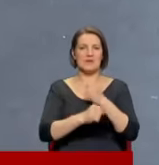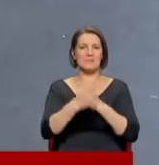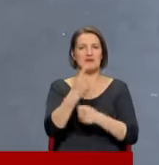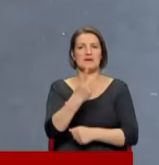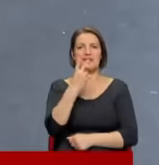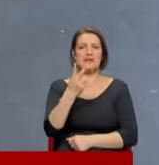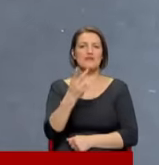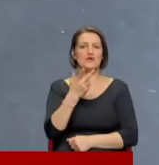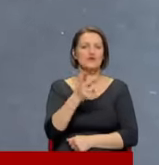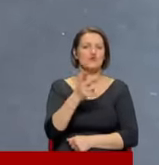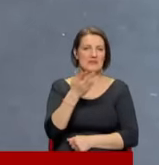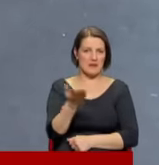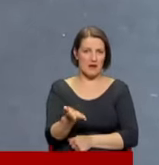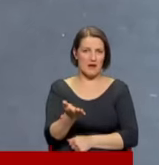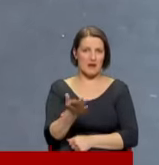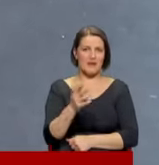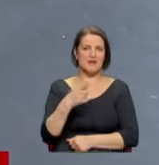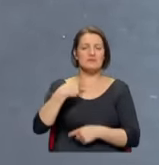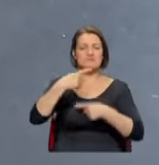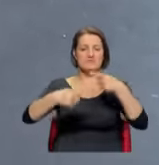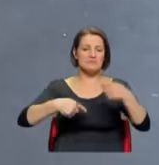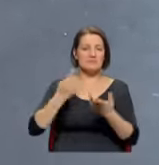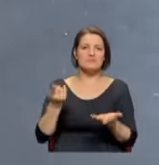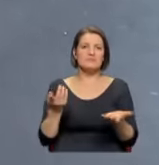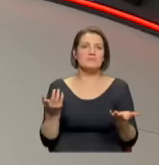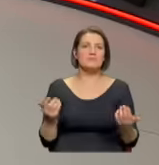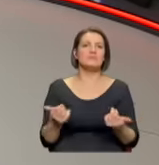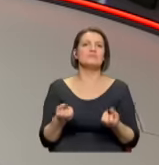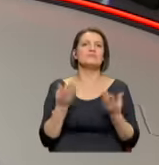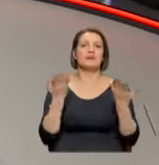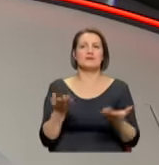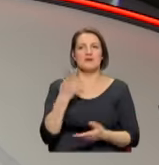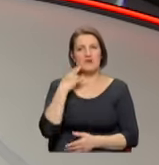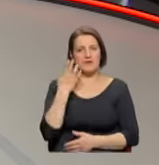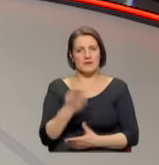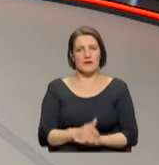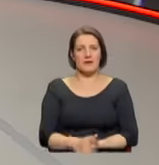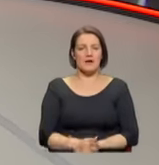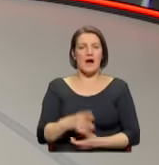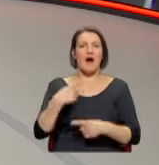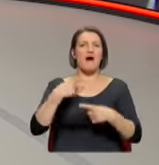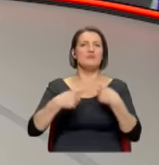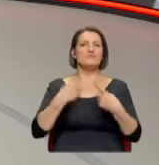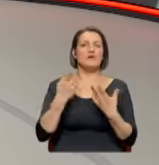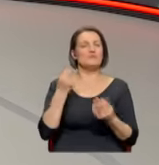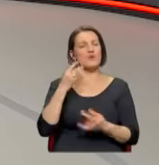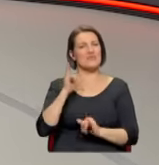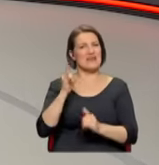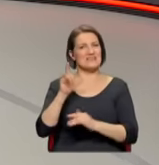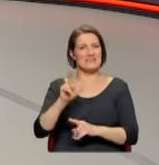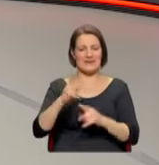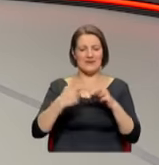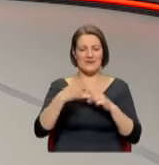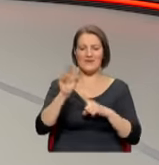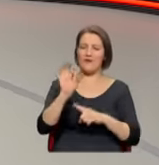defa verecekleri 3000 lirayla değirmen dönmez yavrum. Efendim amcam çok latif.